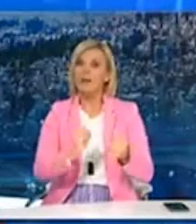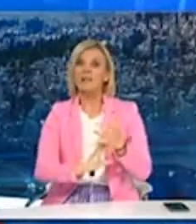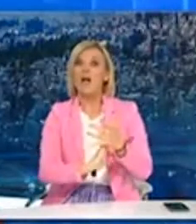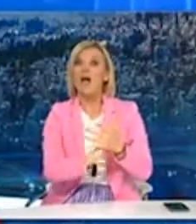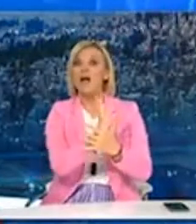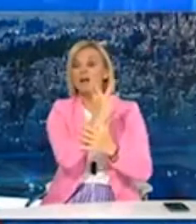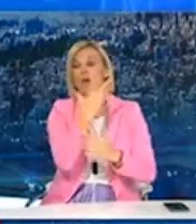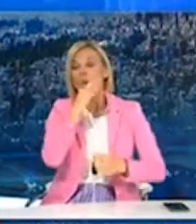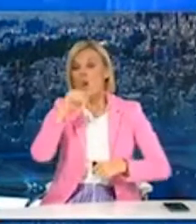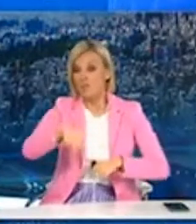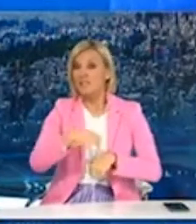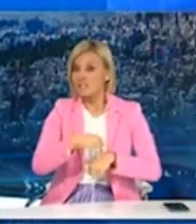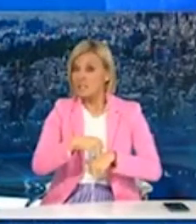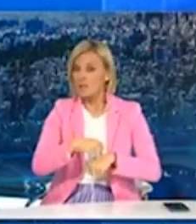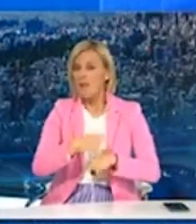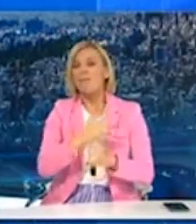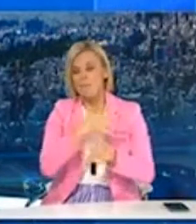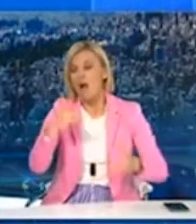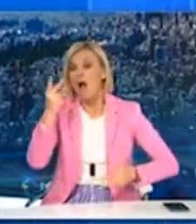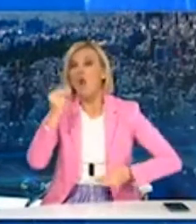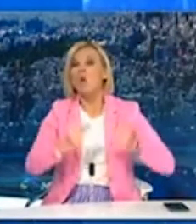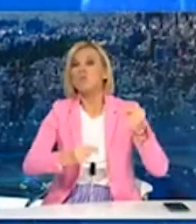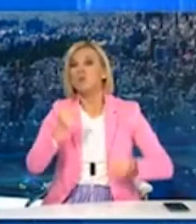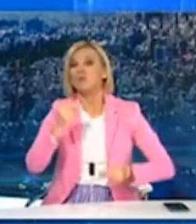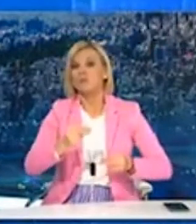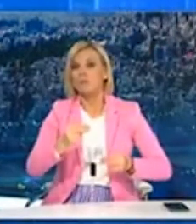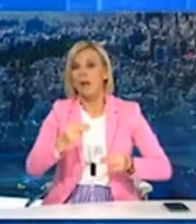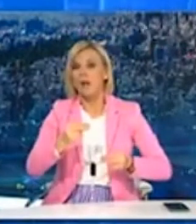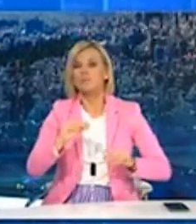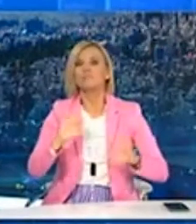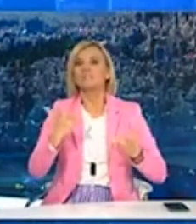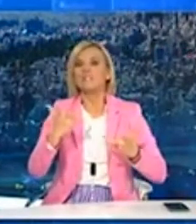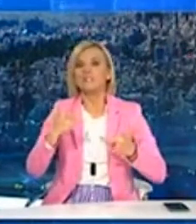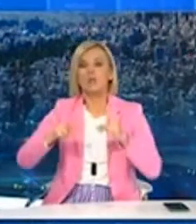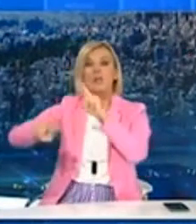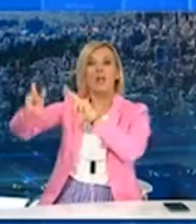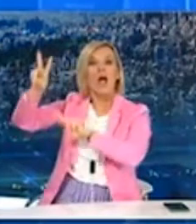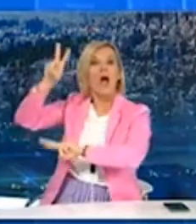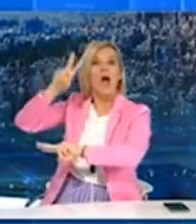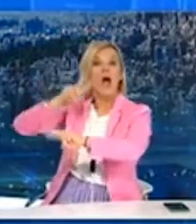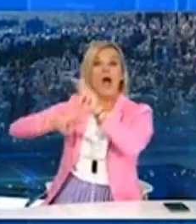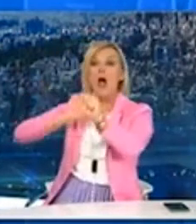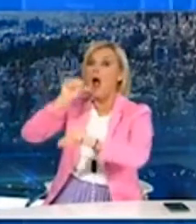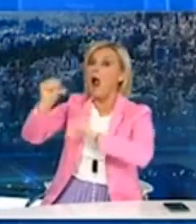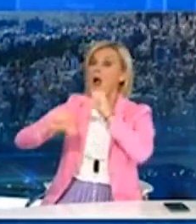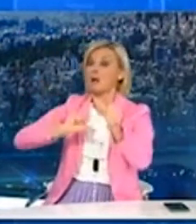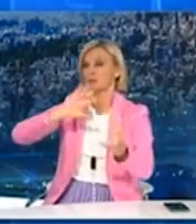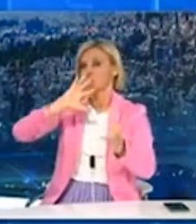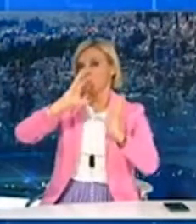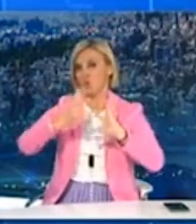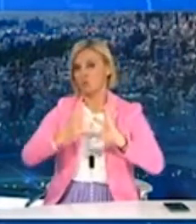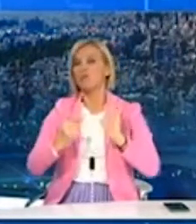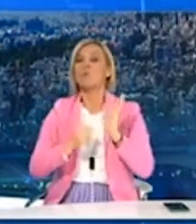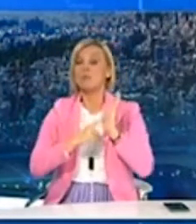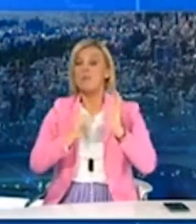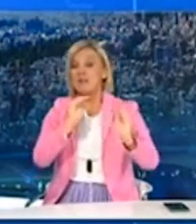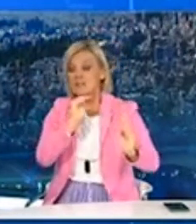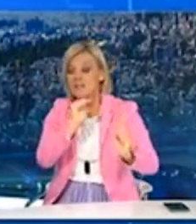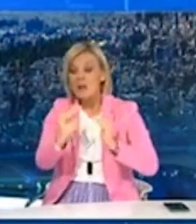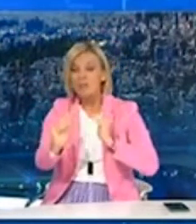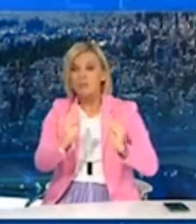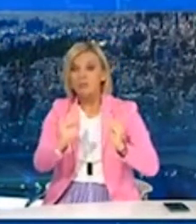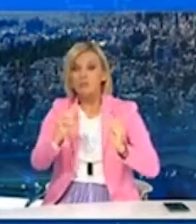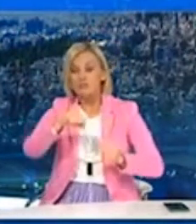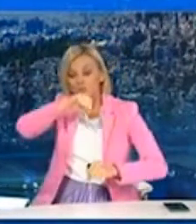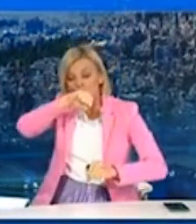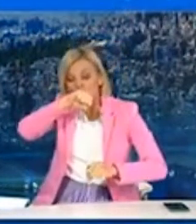της κλιματικής αλλαγής δεν αποτελεί απλά μια υποχρέωση την οποία έχουμε να διαφυλάξουμε τον έναν και μοναδικό